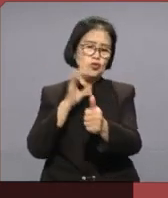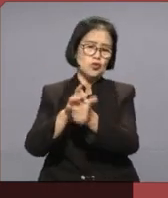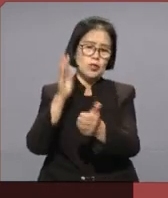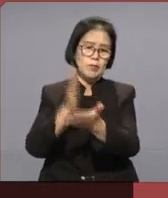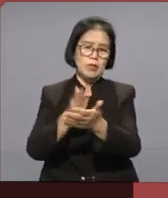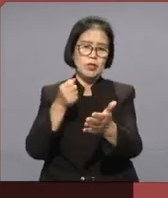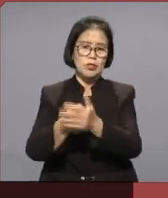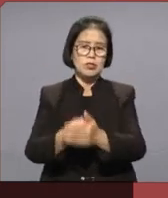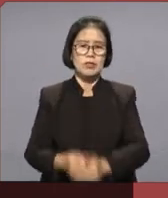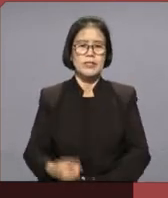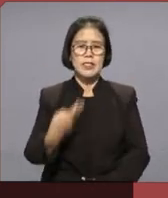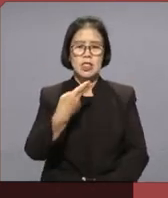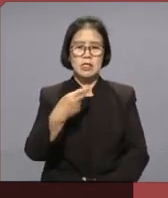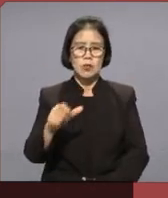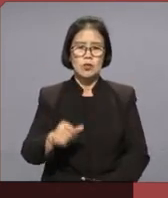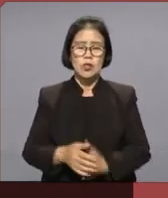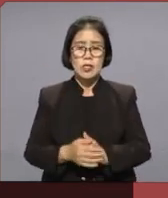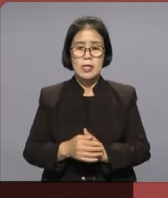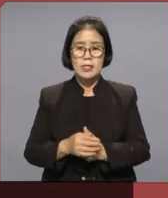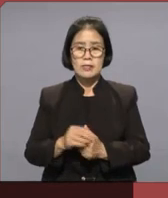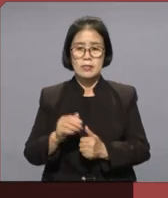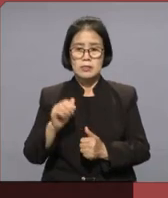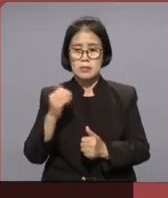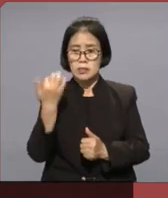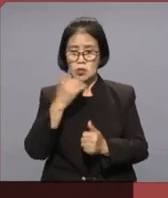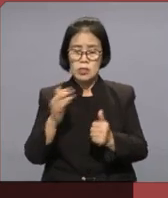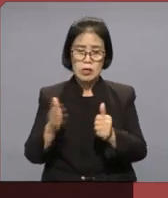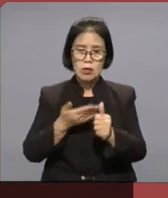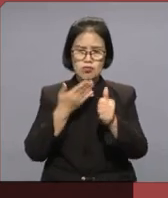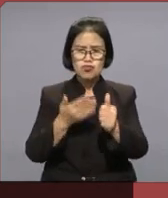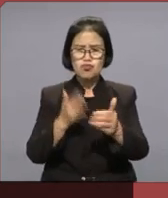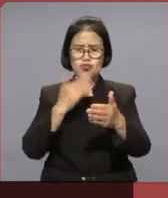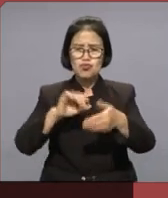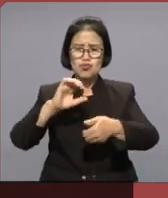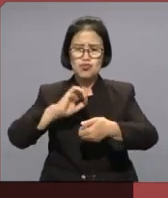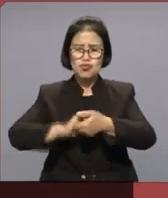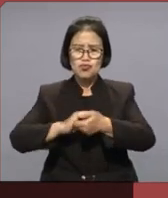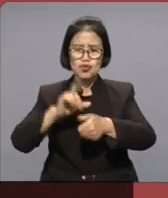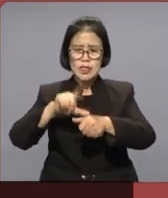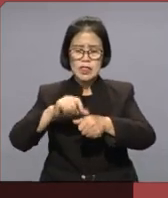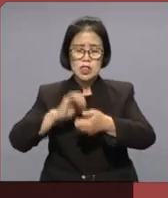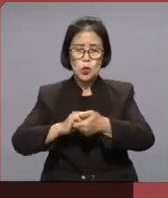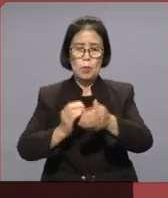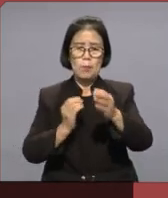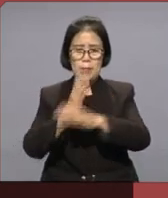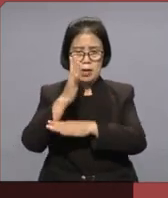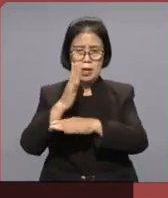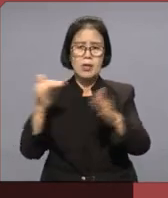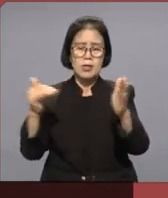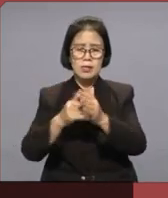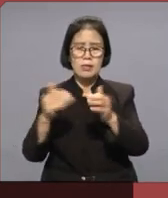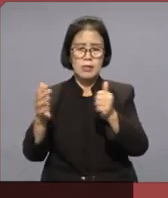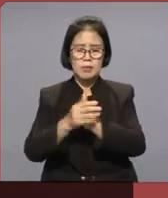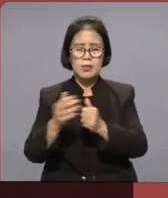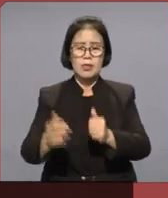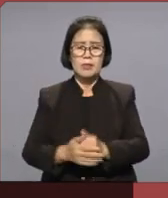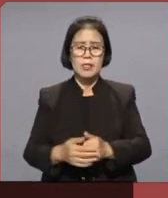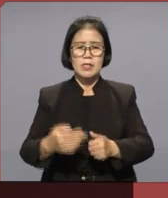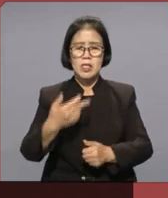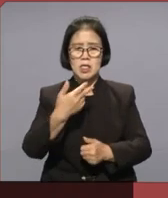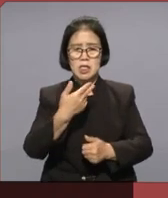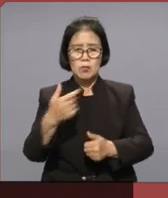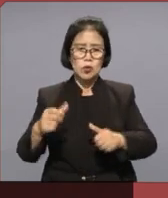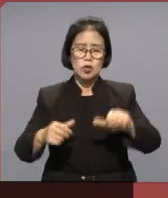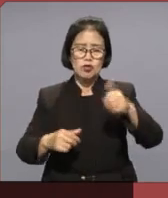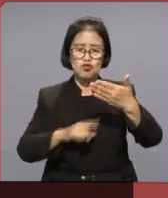15년 성매매 알선 수재 혐의가 공소시효가 지났다는 이유로 불송치고요. 2015년 9월까지